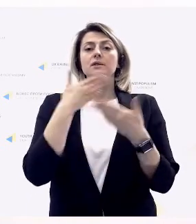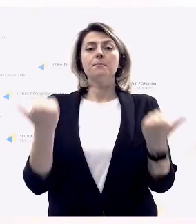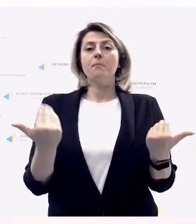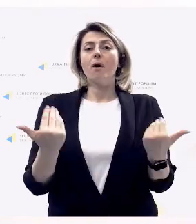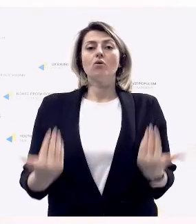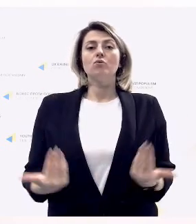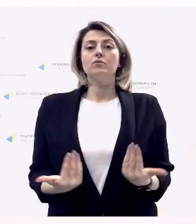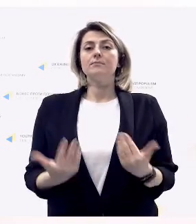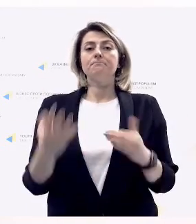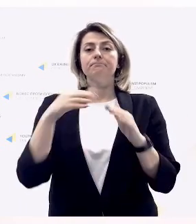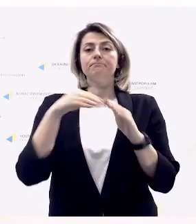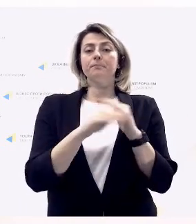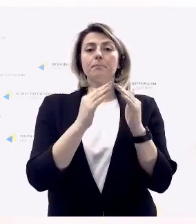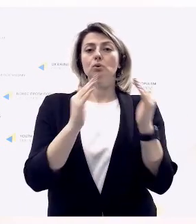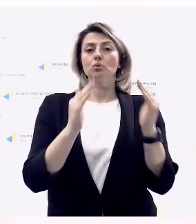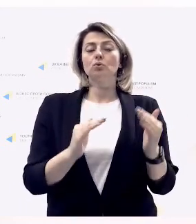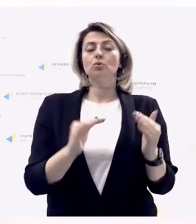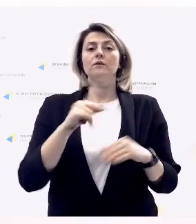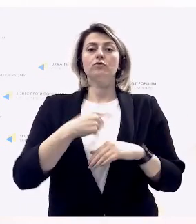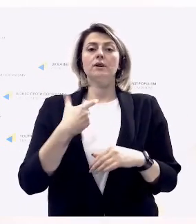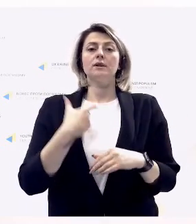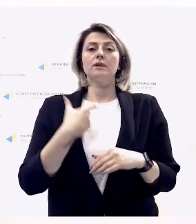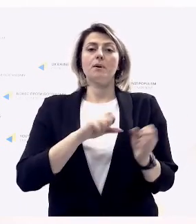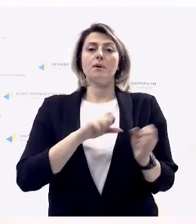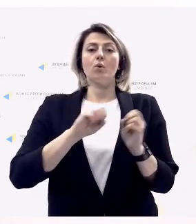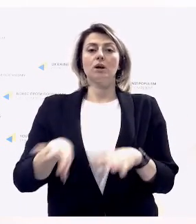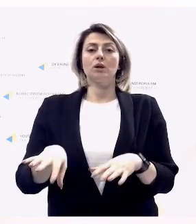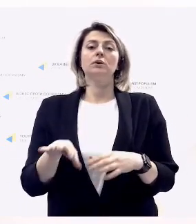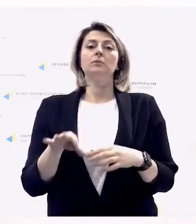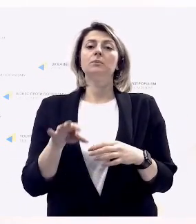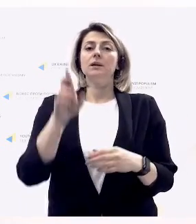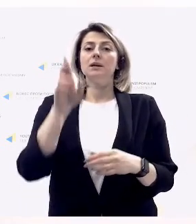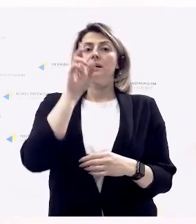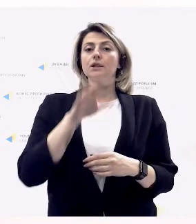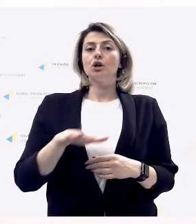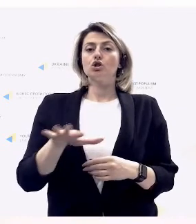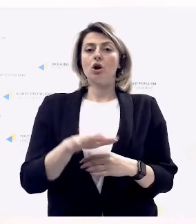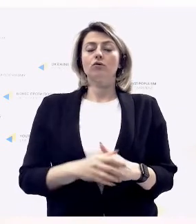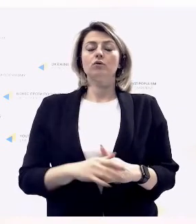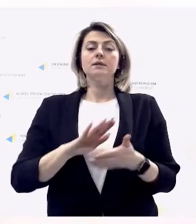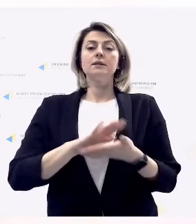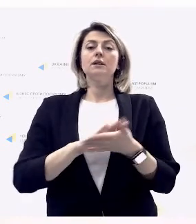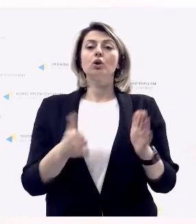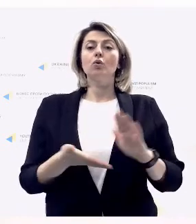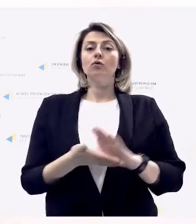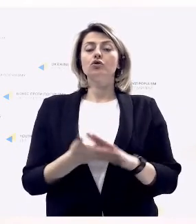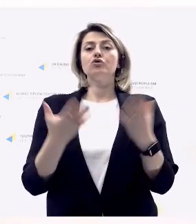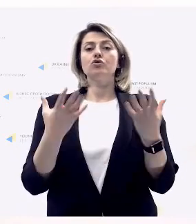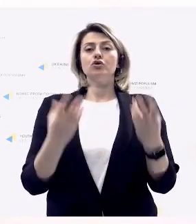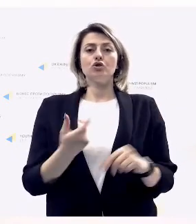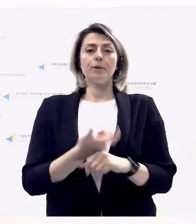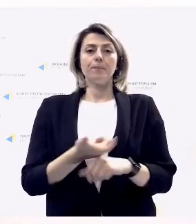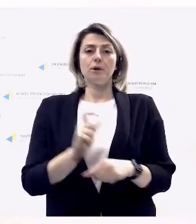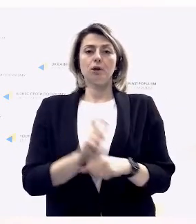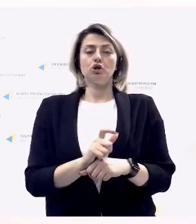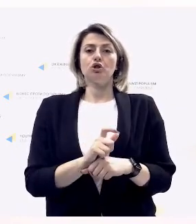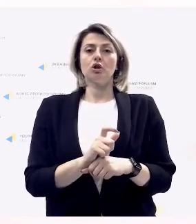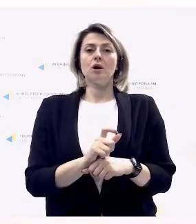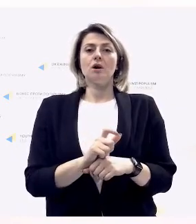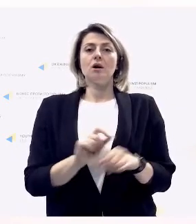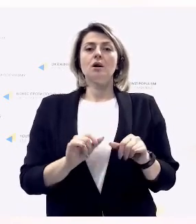притулку і відчувають себе покинутими державою. Становище ще більше